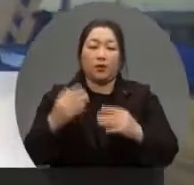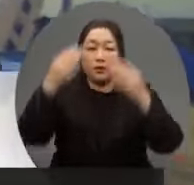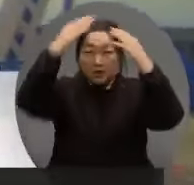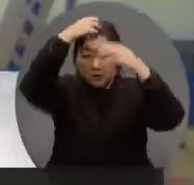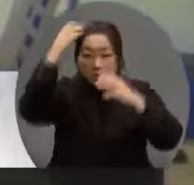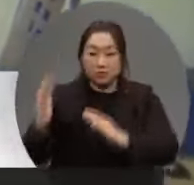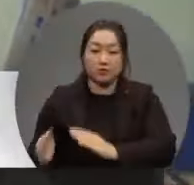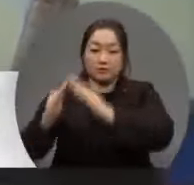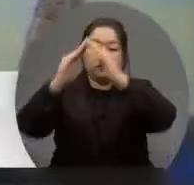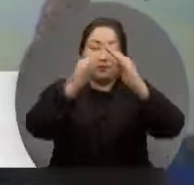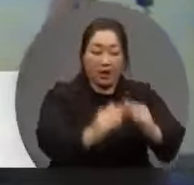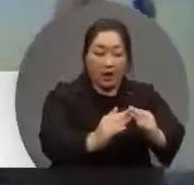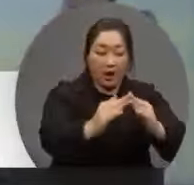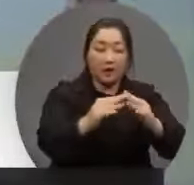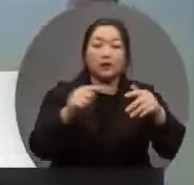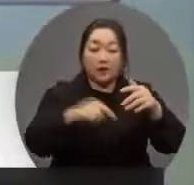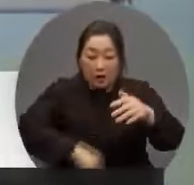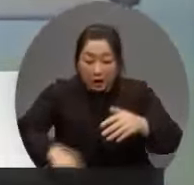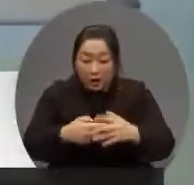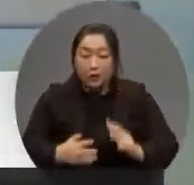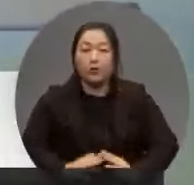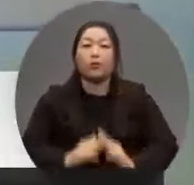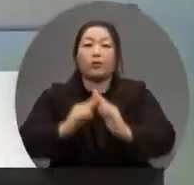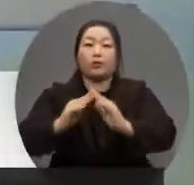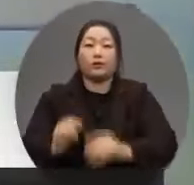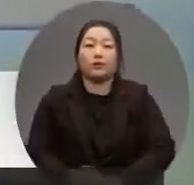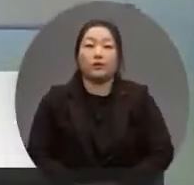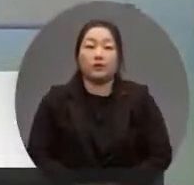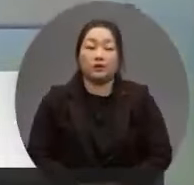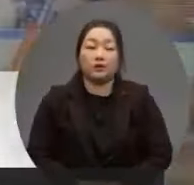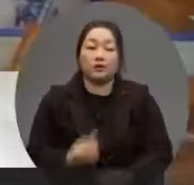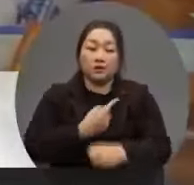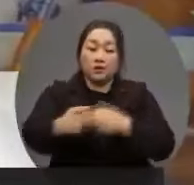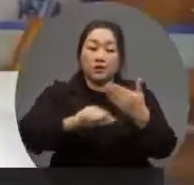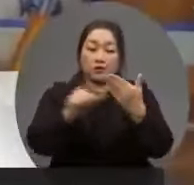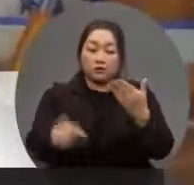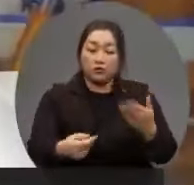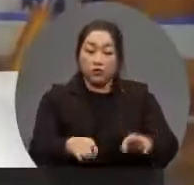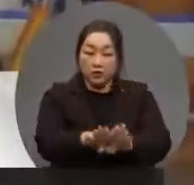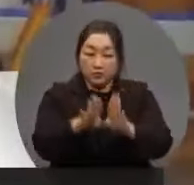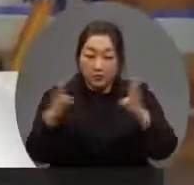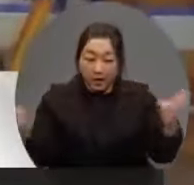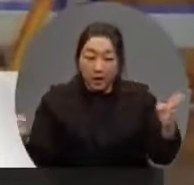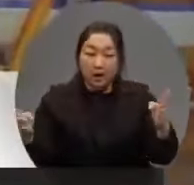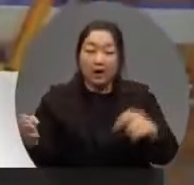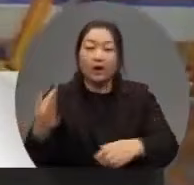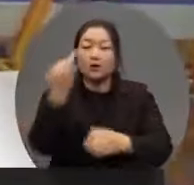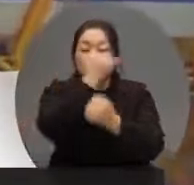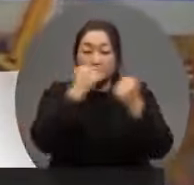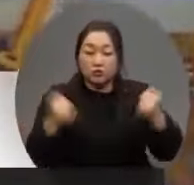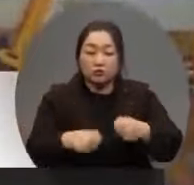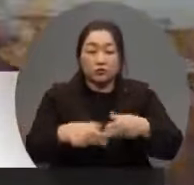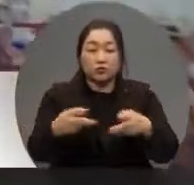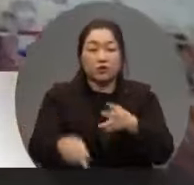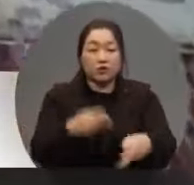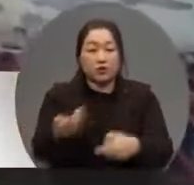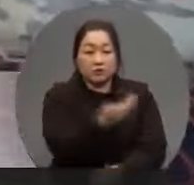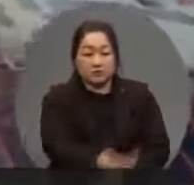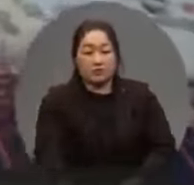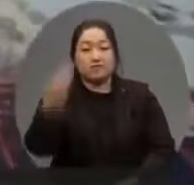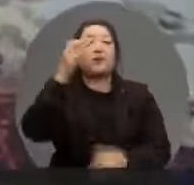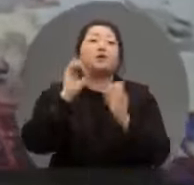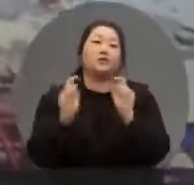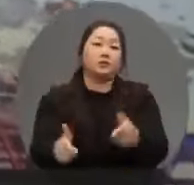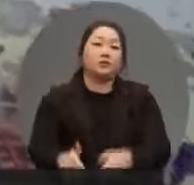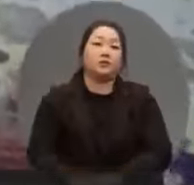했고 이제 내부 공사에 들어가게 되는데요. 내년 9월 문을 열면 충북의 첨단 산업이 한 단계 도약하는